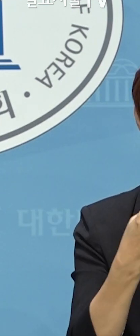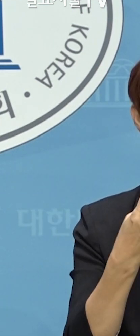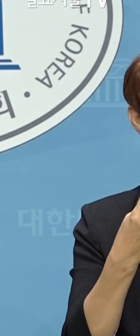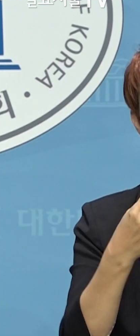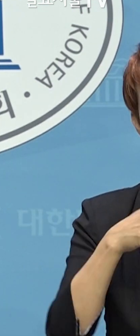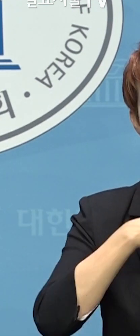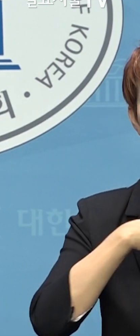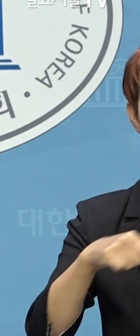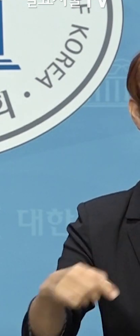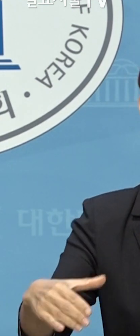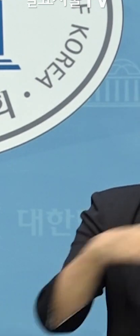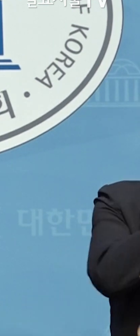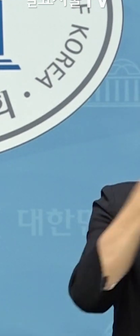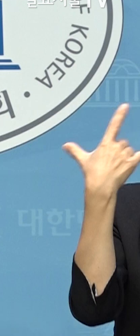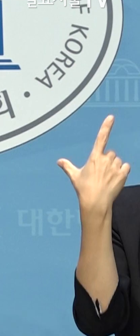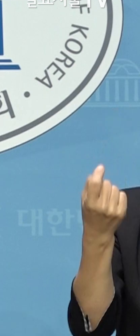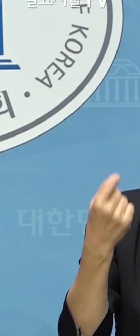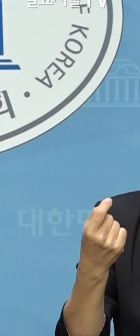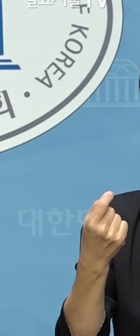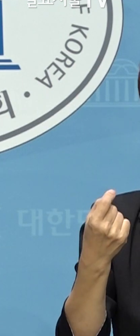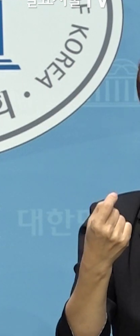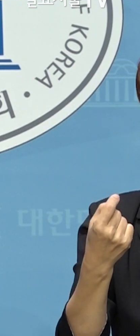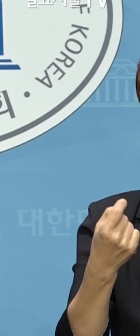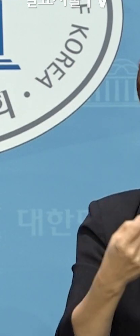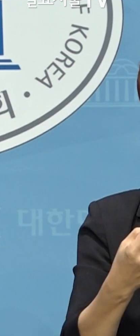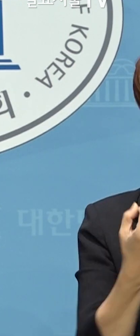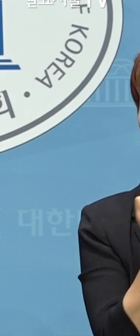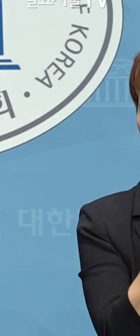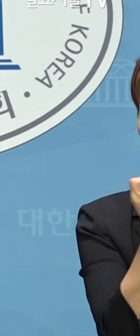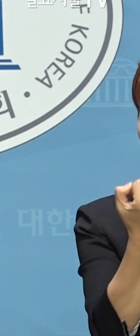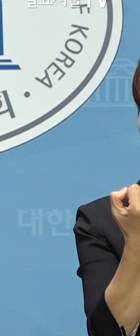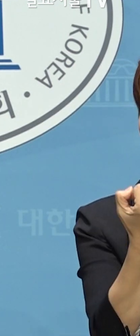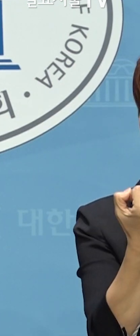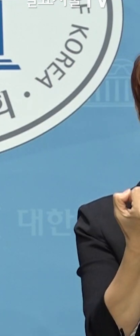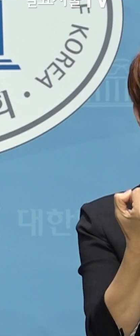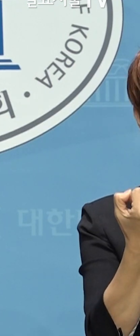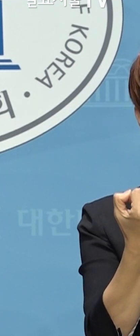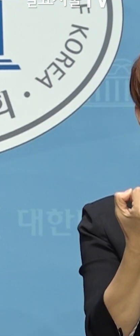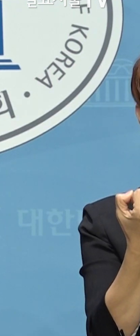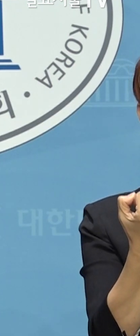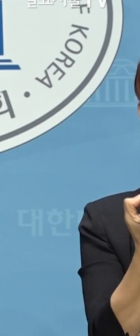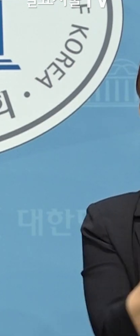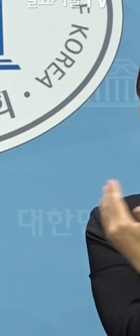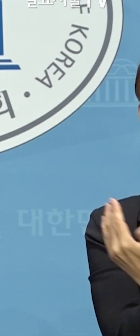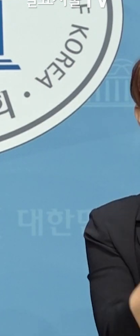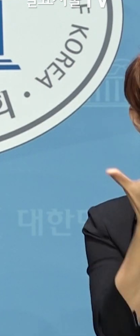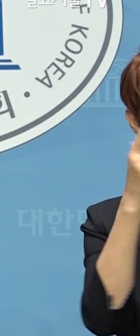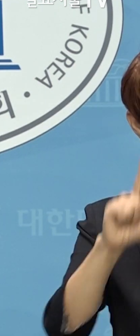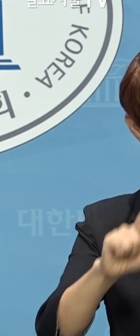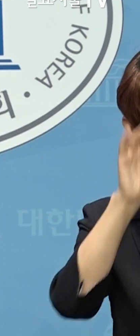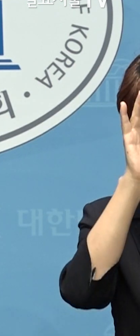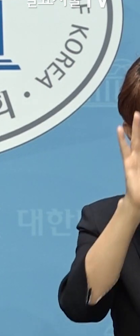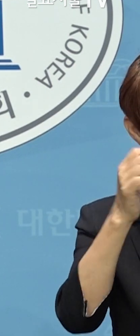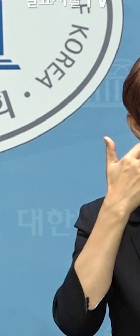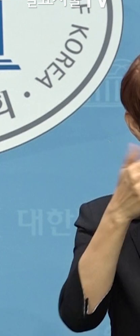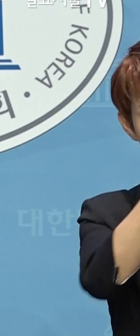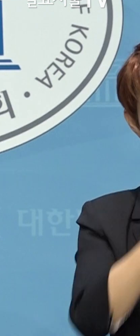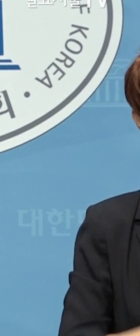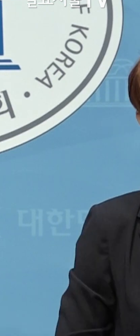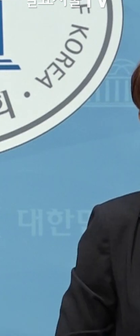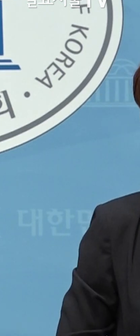정치 공세라며 김건 여사가 불가침의 성역 이을 다시 한번